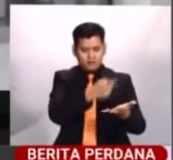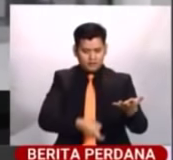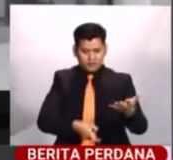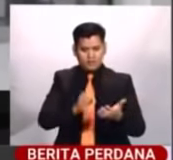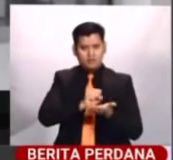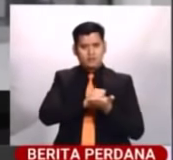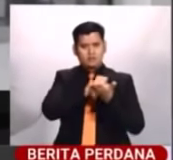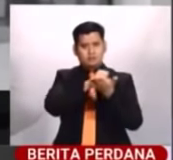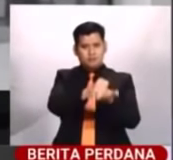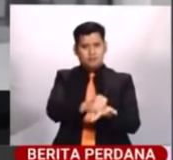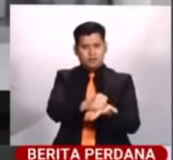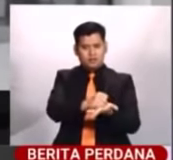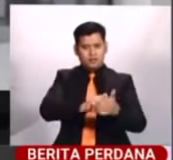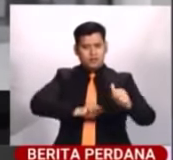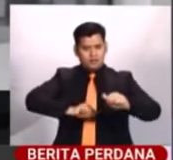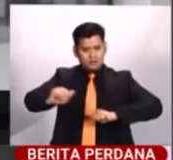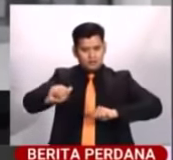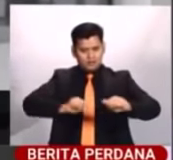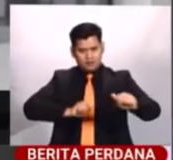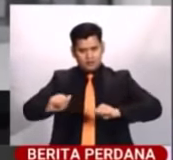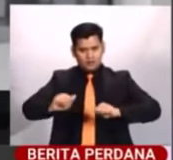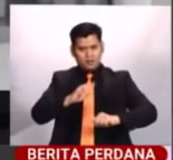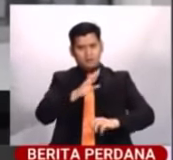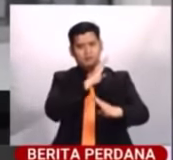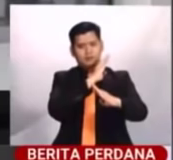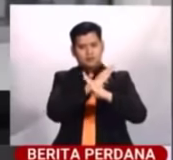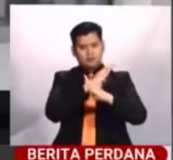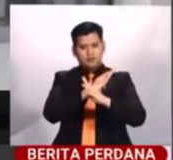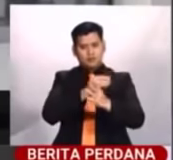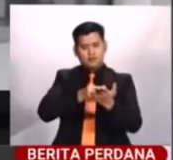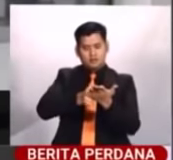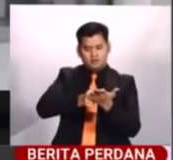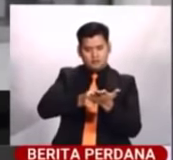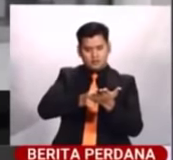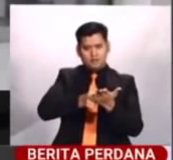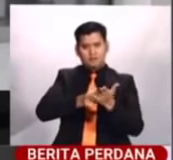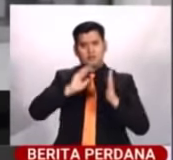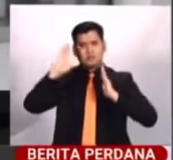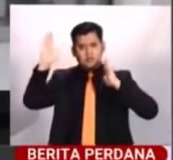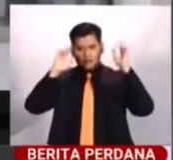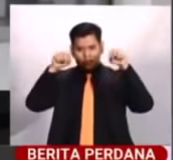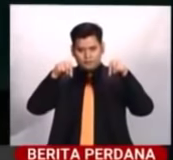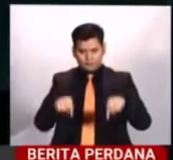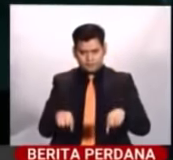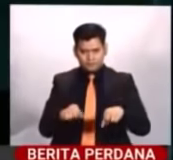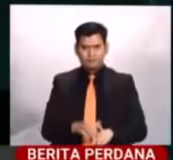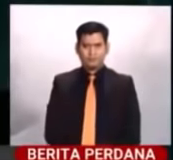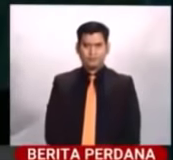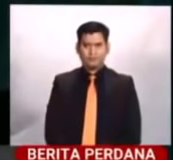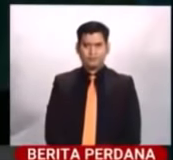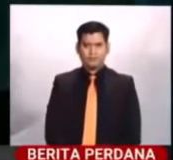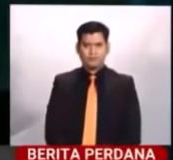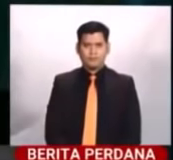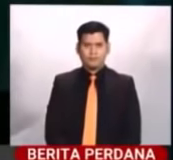peranan aktif beliau dalam aktiviti membanteras penyalahgunaan dadah di negara ini.